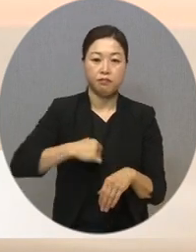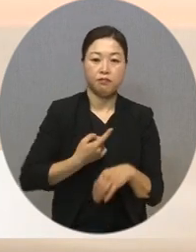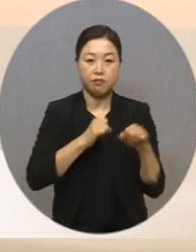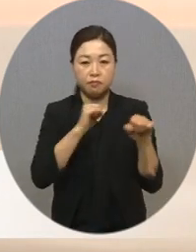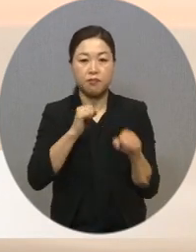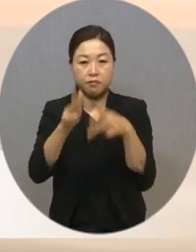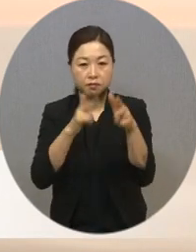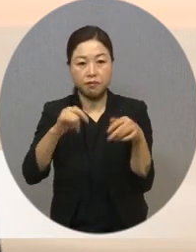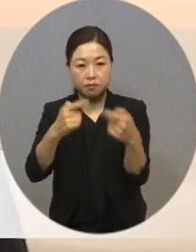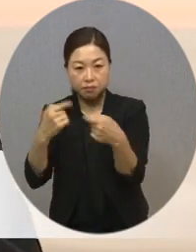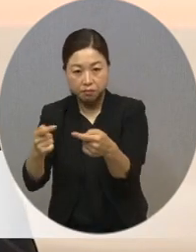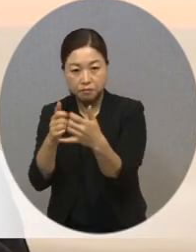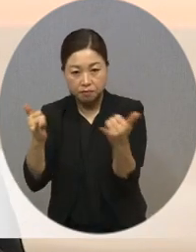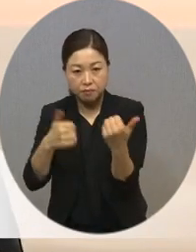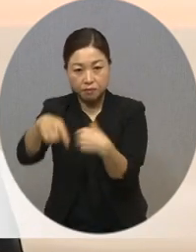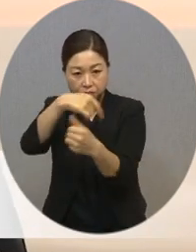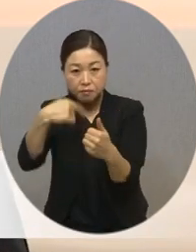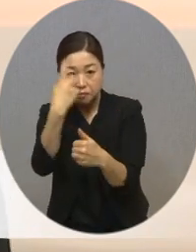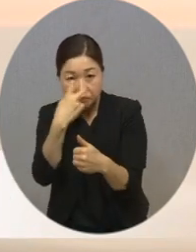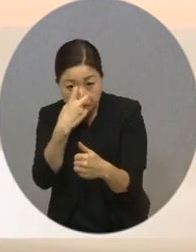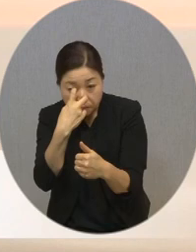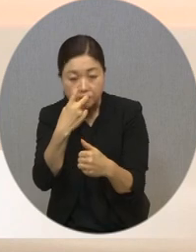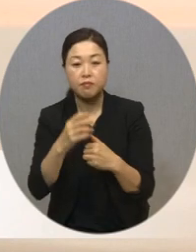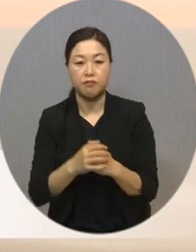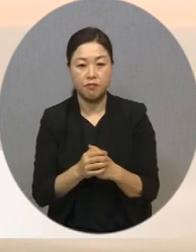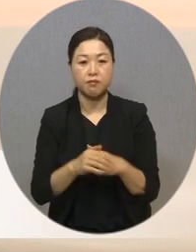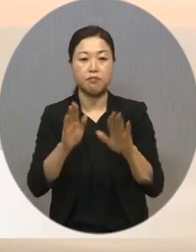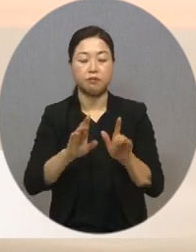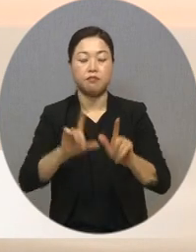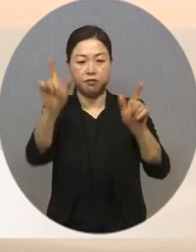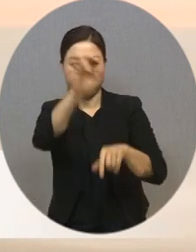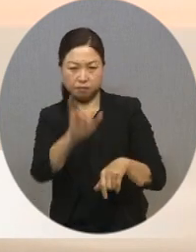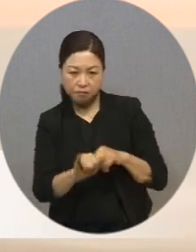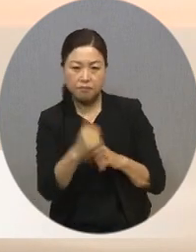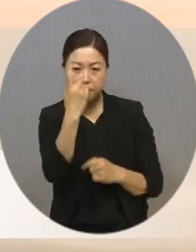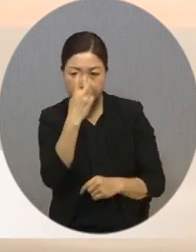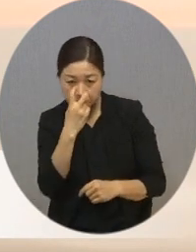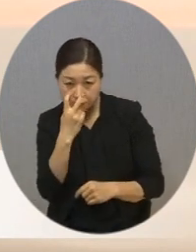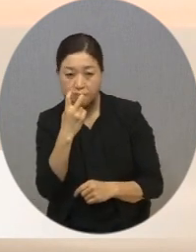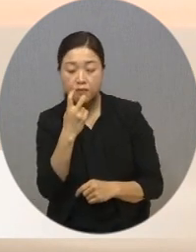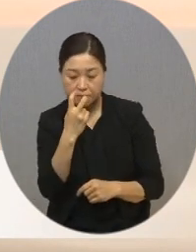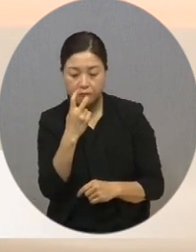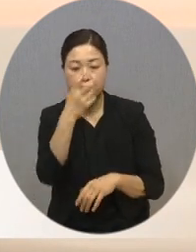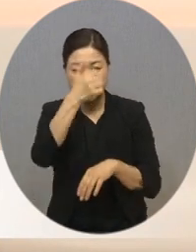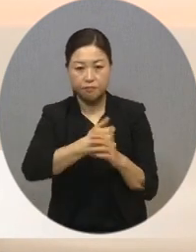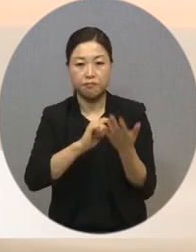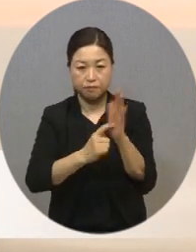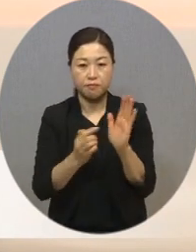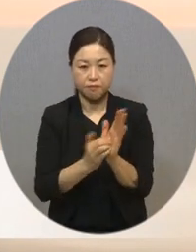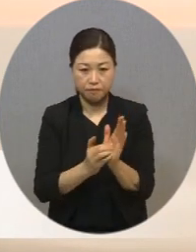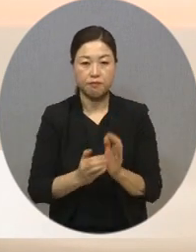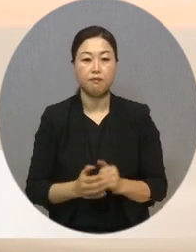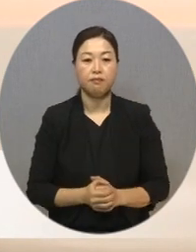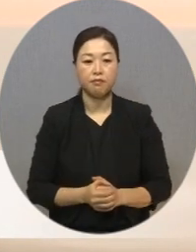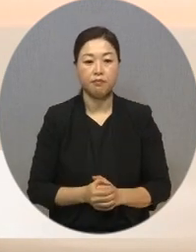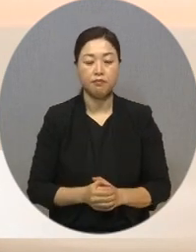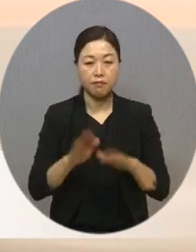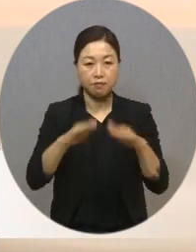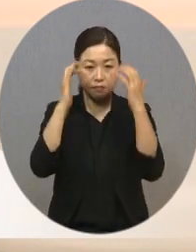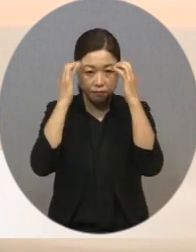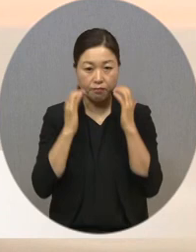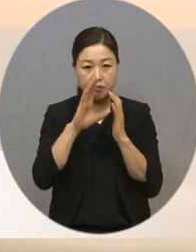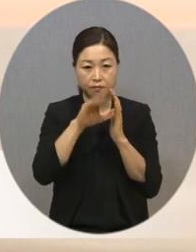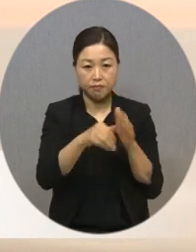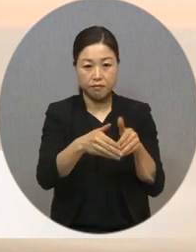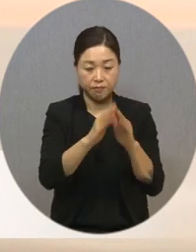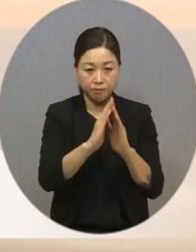올해는 전국 자활기업에 대해서 전수를 대상으로 해서 종합 실태조사를 실시하였습니다 어 올해 여름에